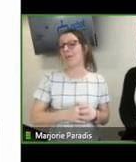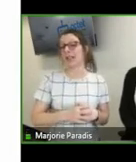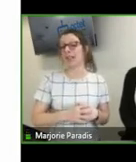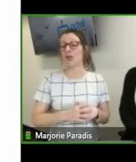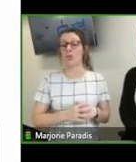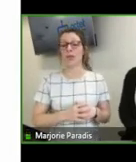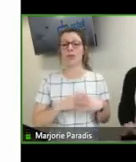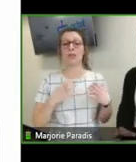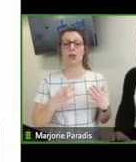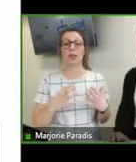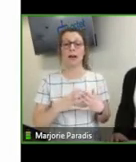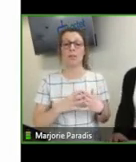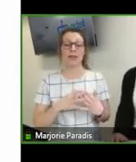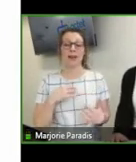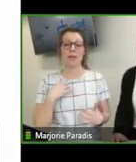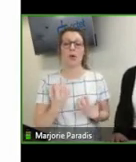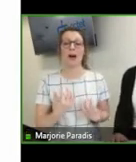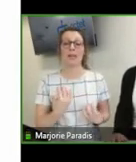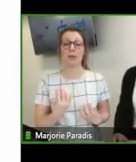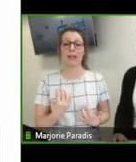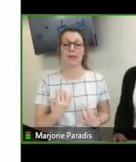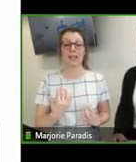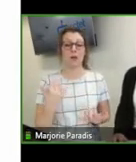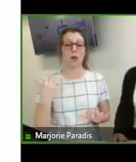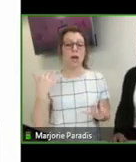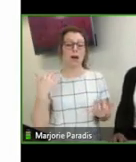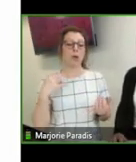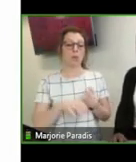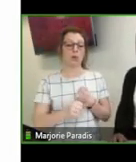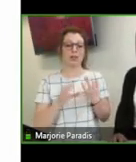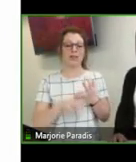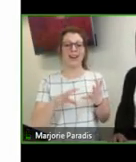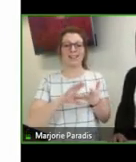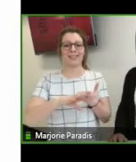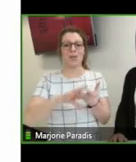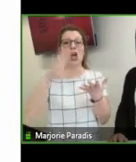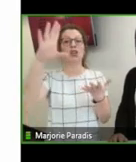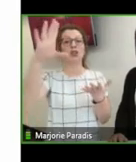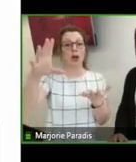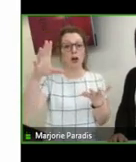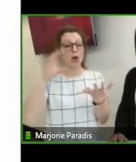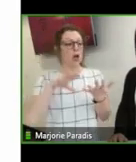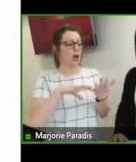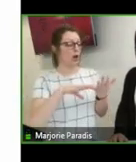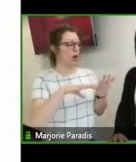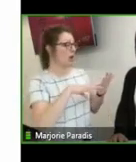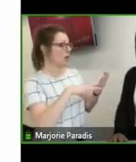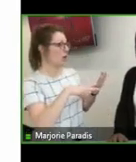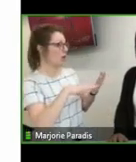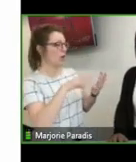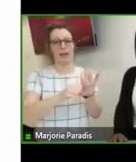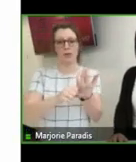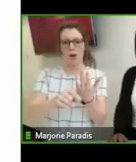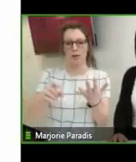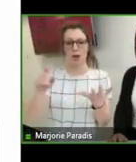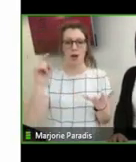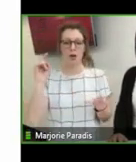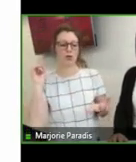vraiment apprécié du milieu. C'est du clé en main finalement pour animer les réflexions à propos de différents thèmes dont